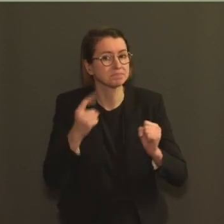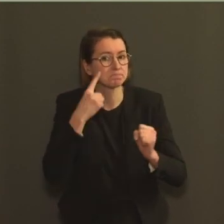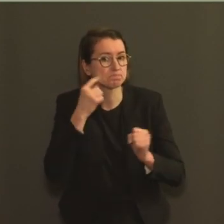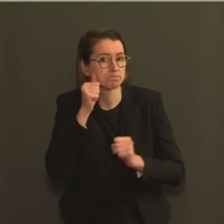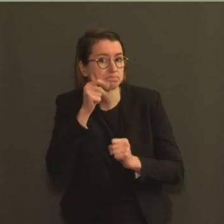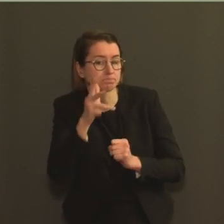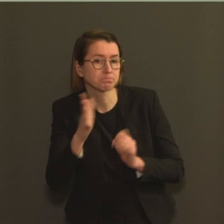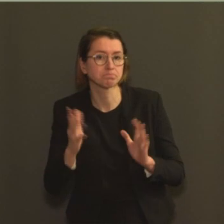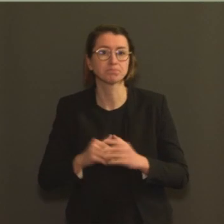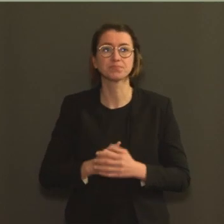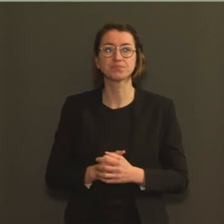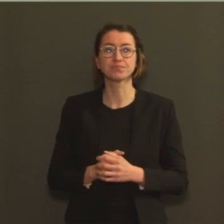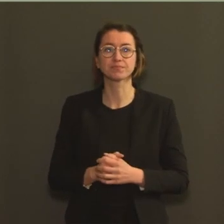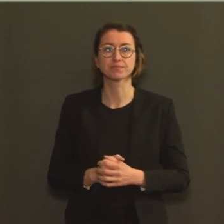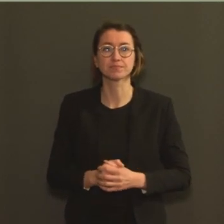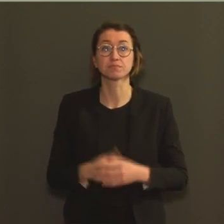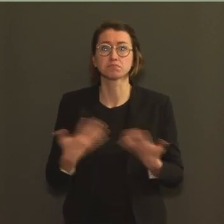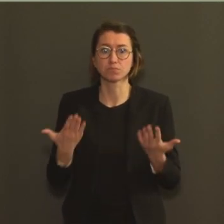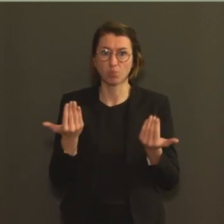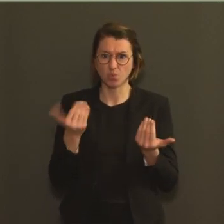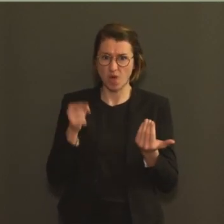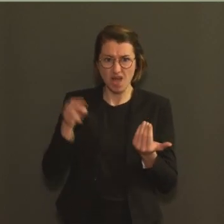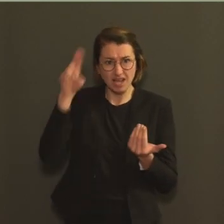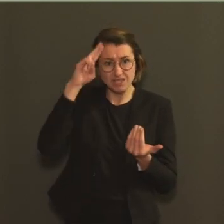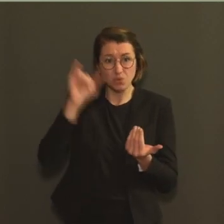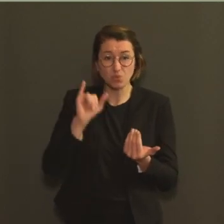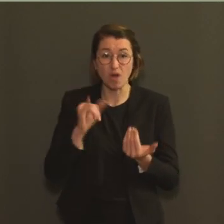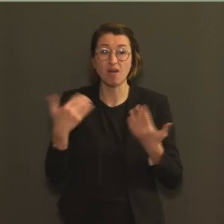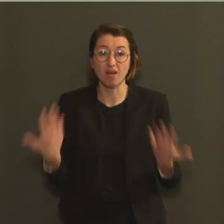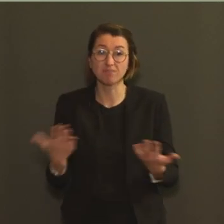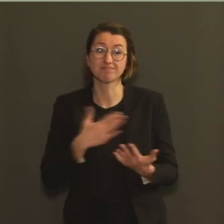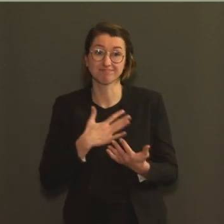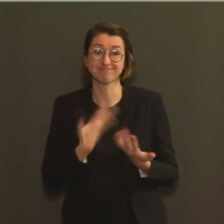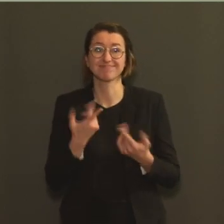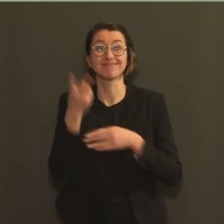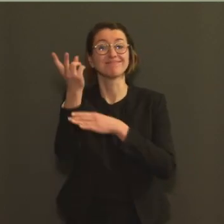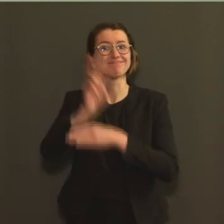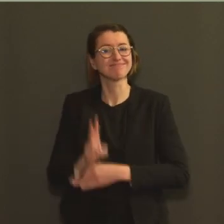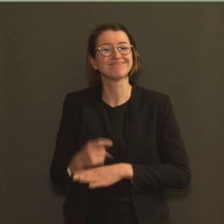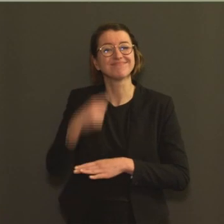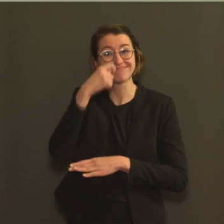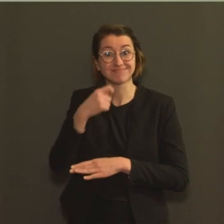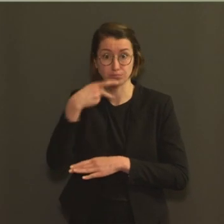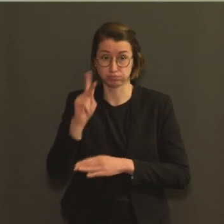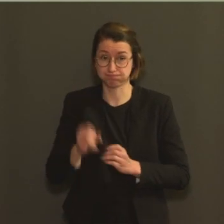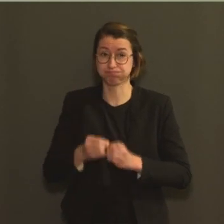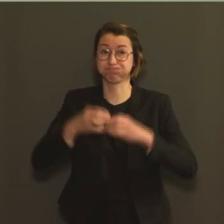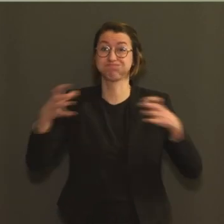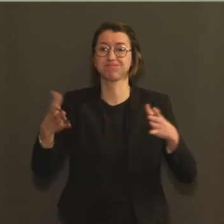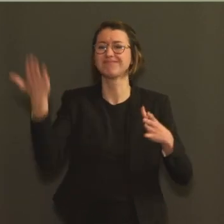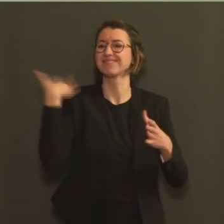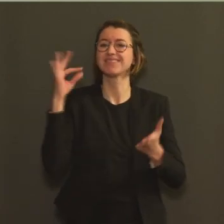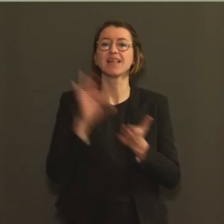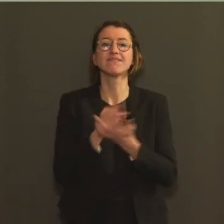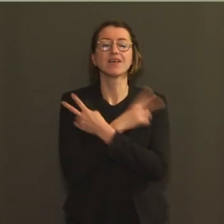que le nombre de tests a été fortement modifié entre une période de vacances de Noël où peu de tests